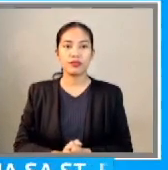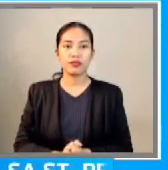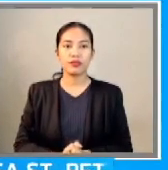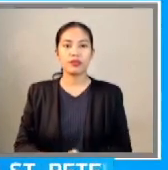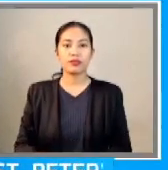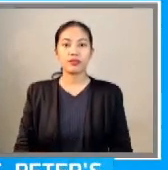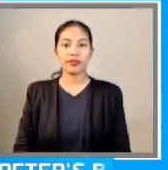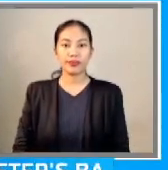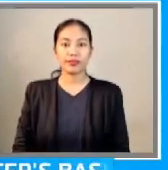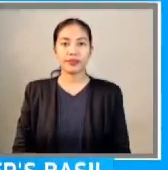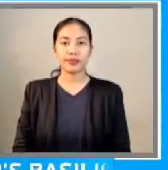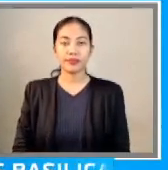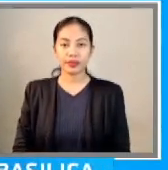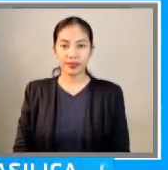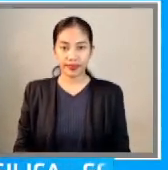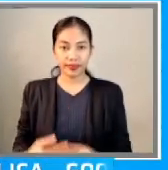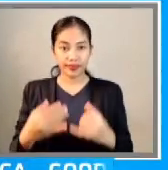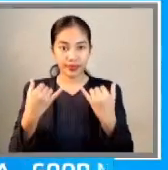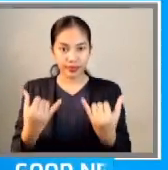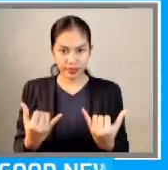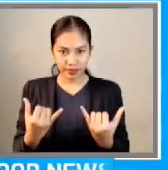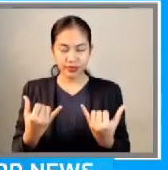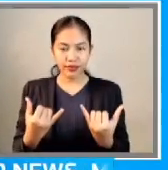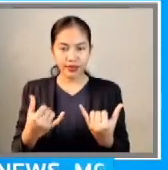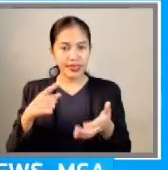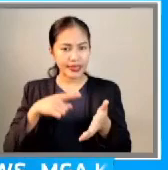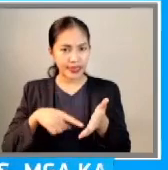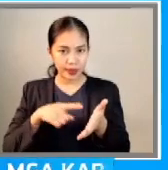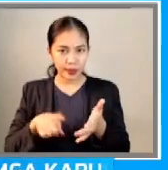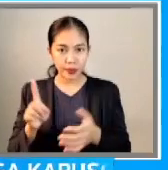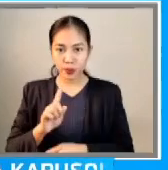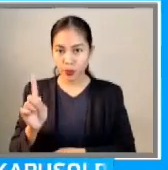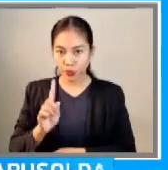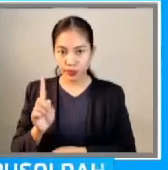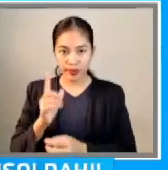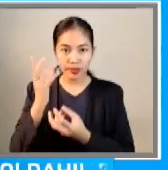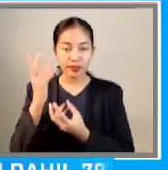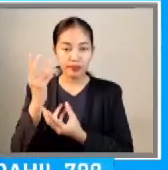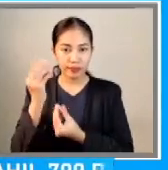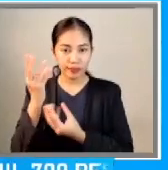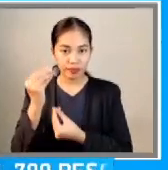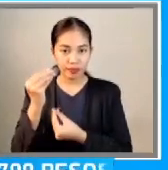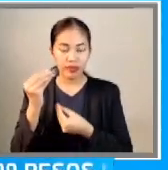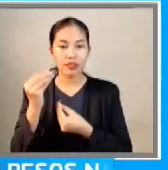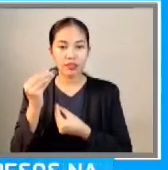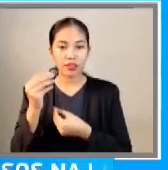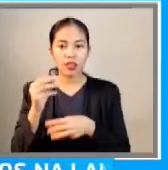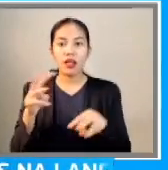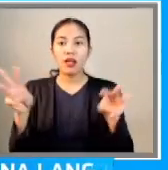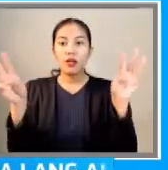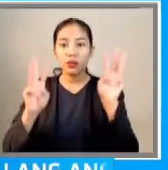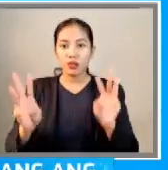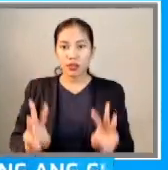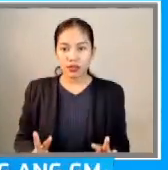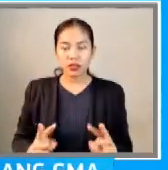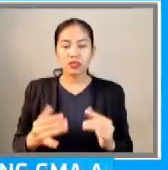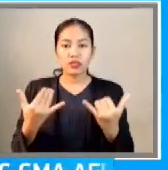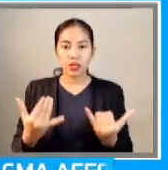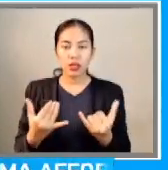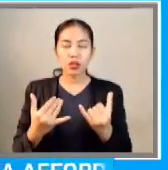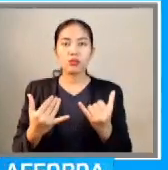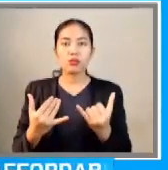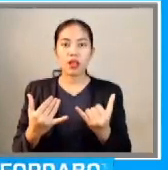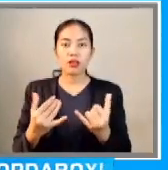Sa punto pong ito'y alamin na natin ang latest sa lagay ng panahon sa mga susunod na oras at ngayon pong weekend na may pagdiriwang pa naman